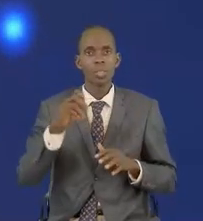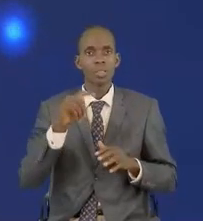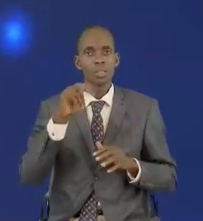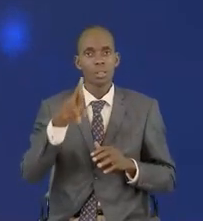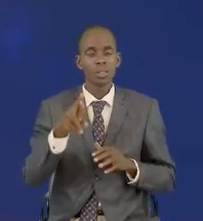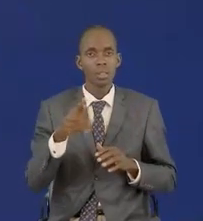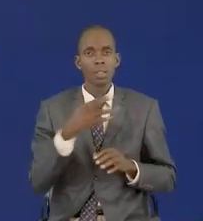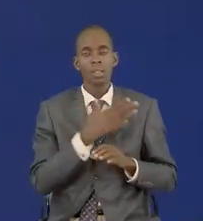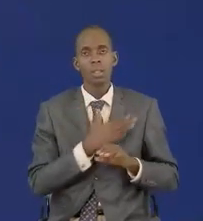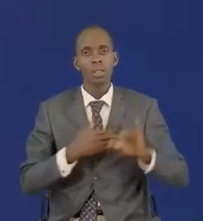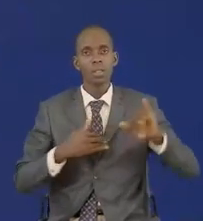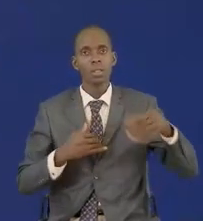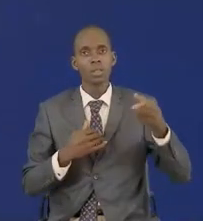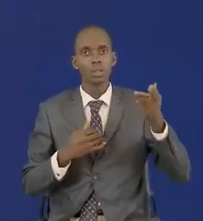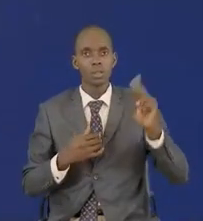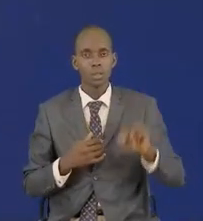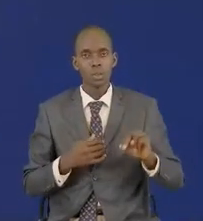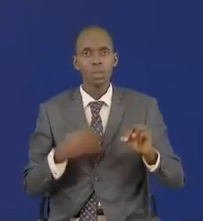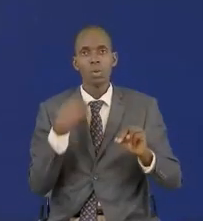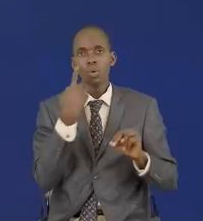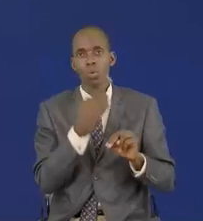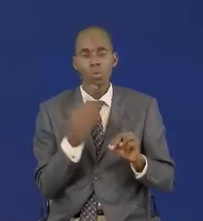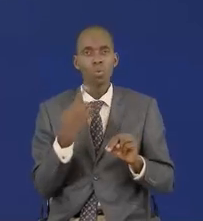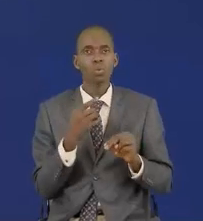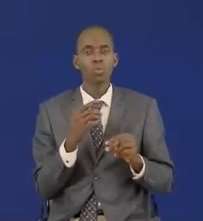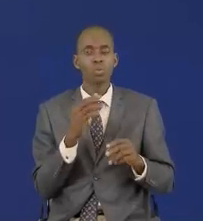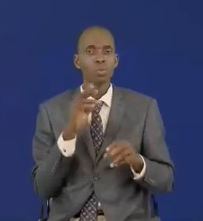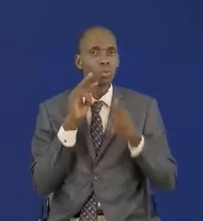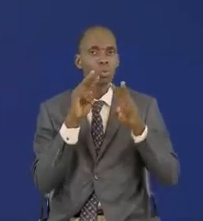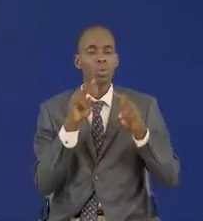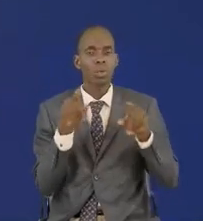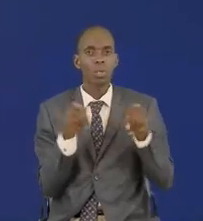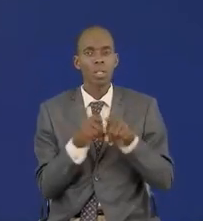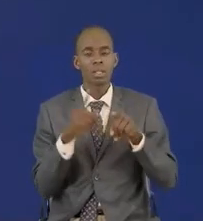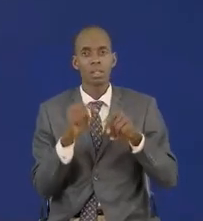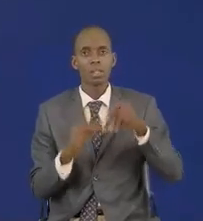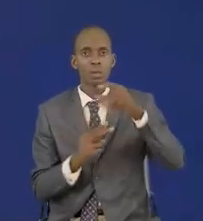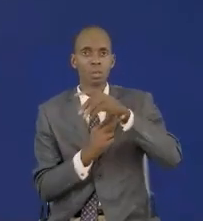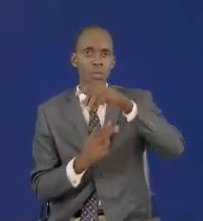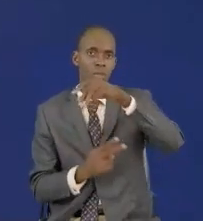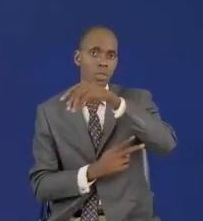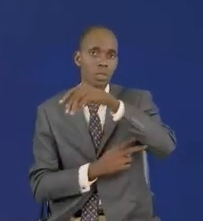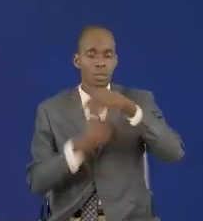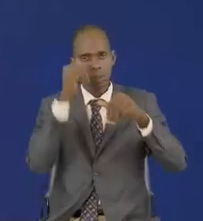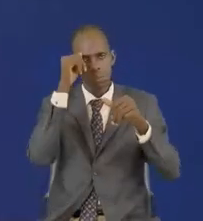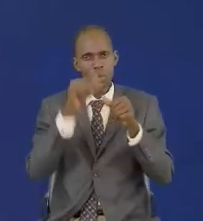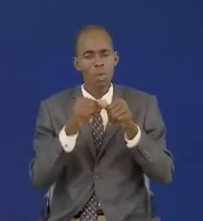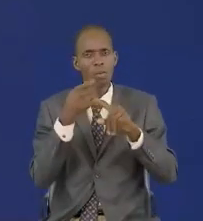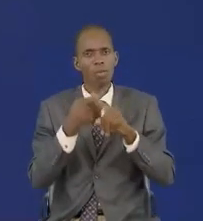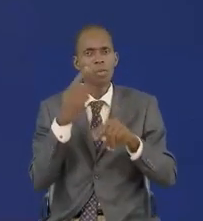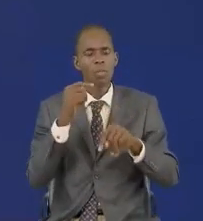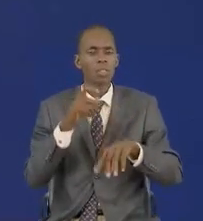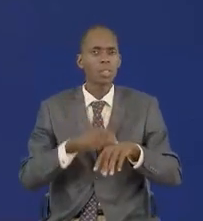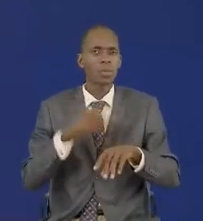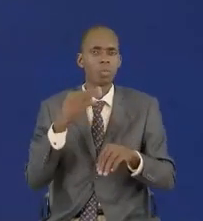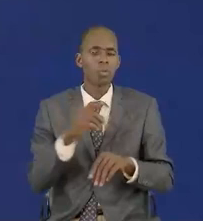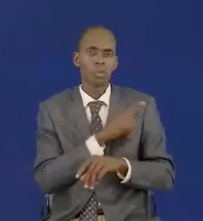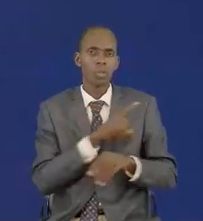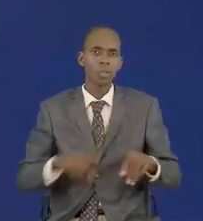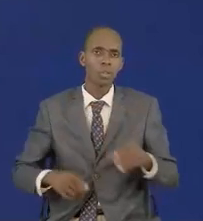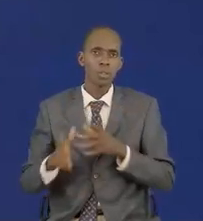pied et Jean qui sont regardés comme des colonnes vous rappelez pourtant du